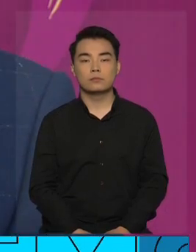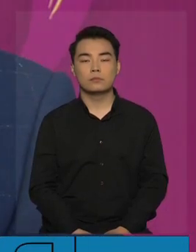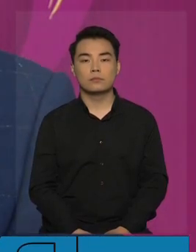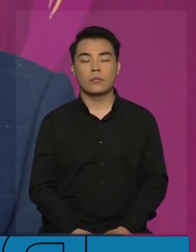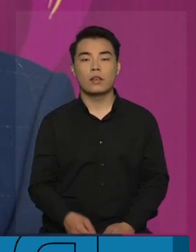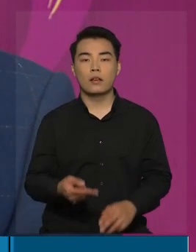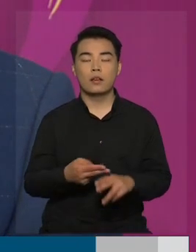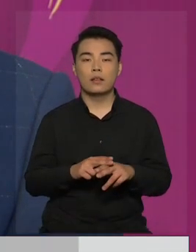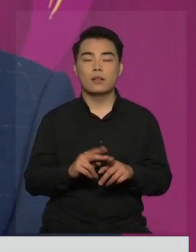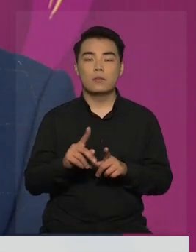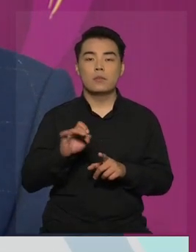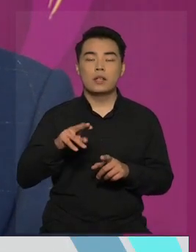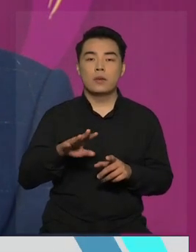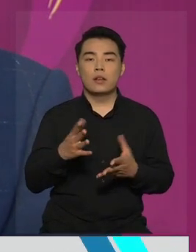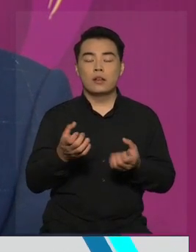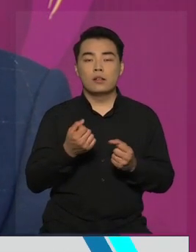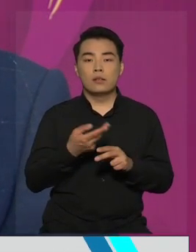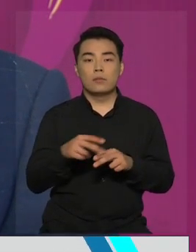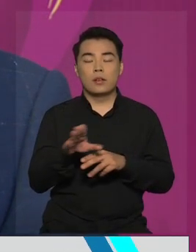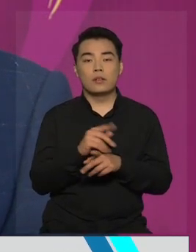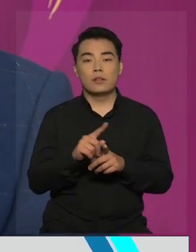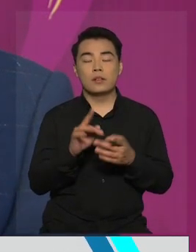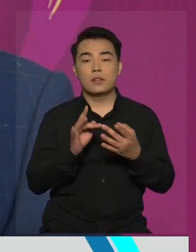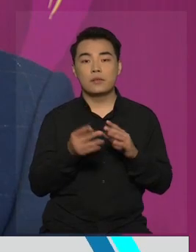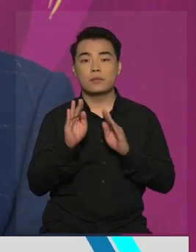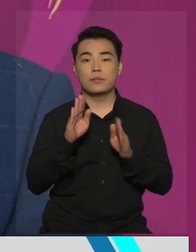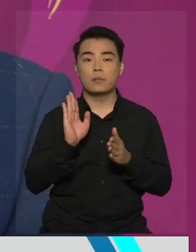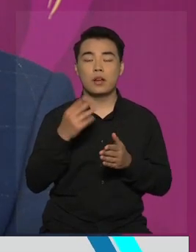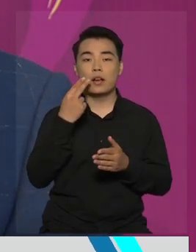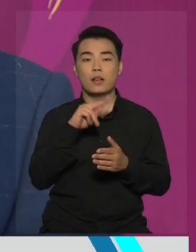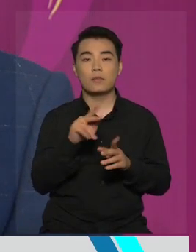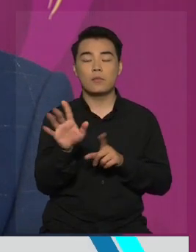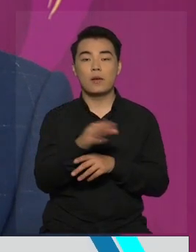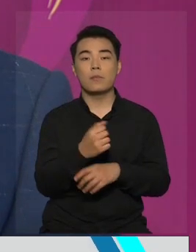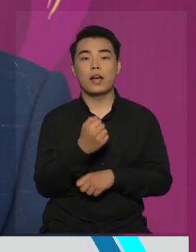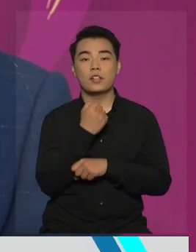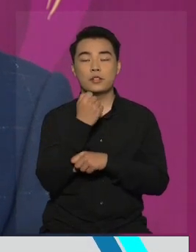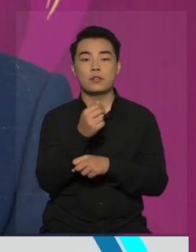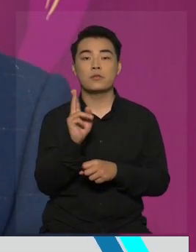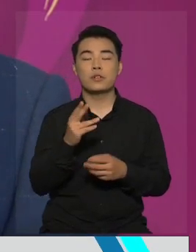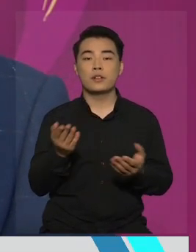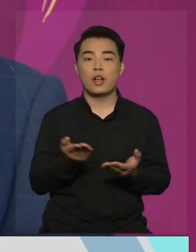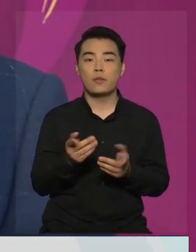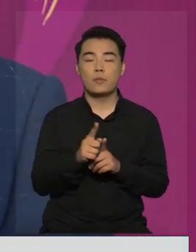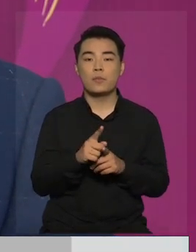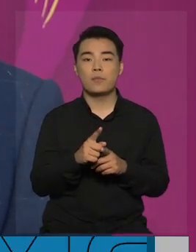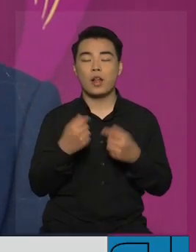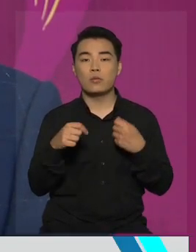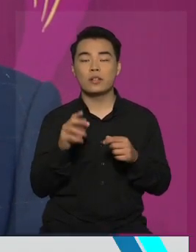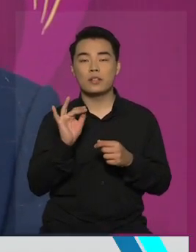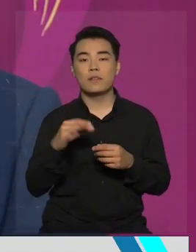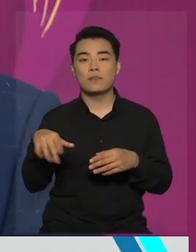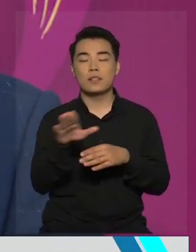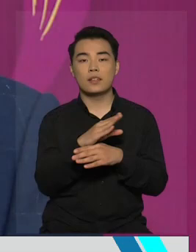Эта премия, более того, она еще ведь мультипликативный эффект несет. Мы не только поддерживаем всю сериальную продукцию, но и